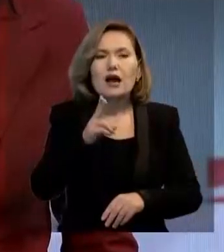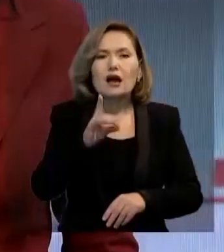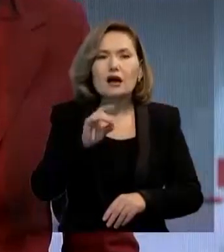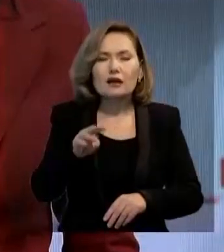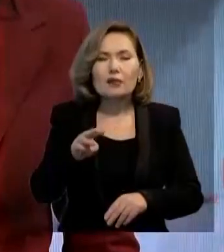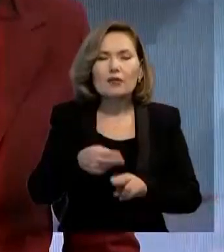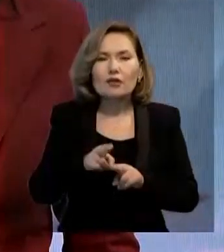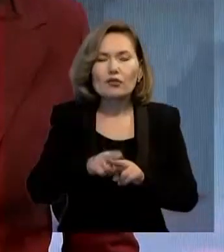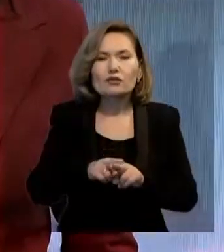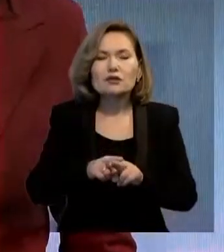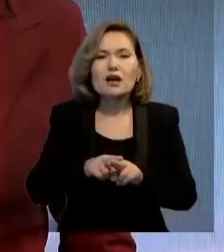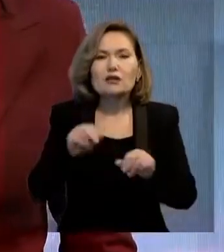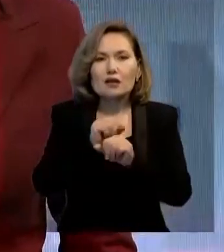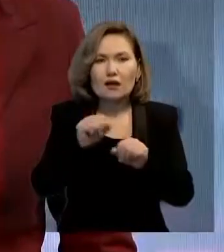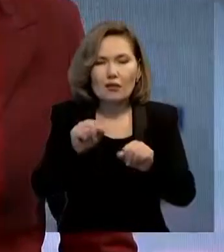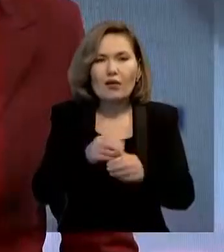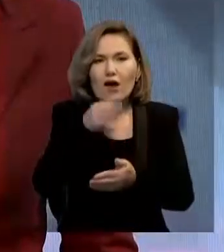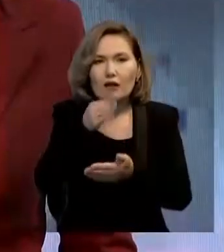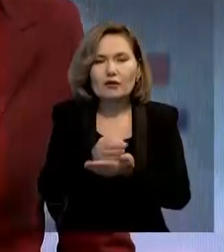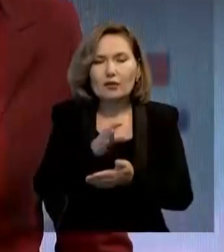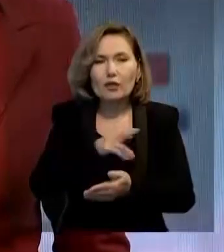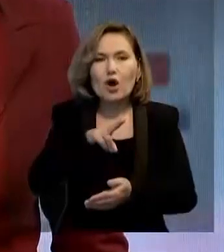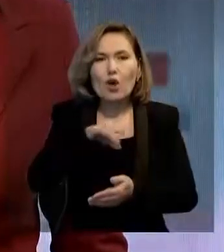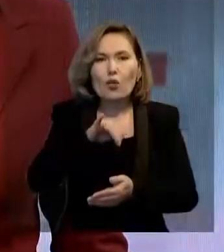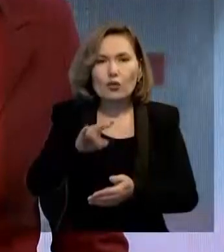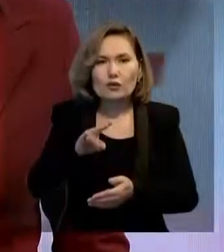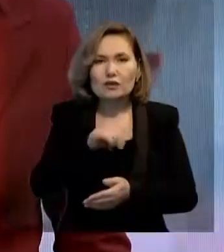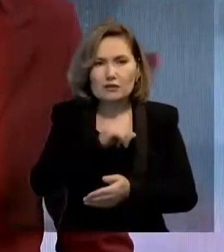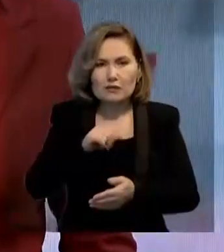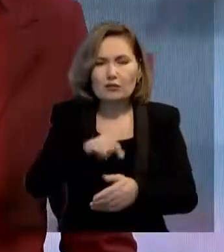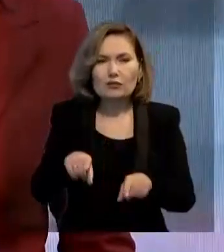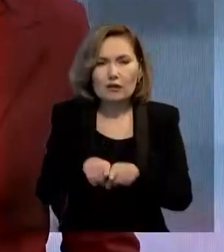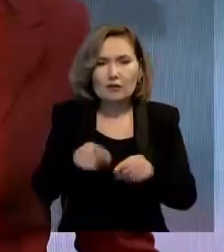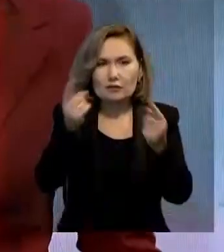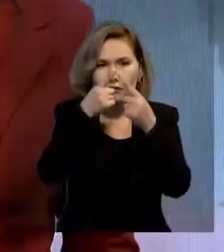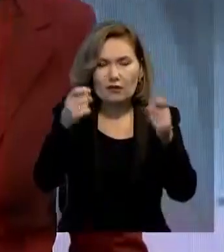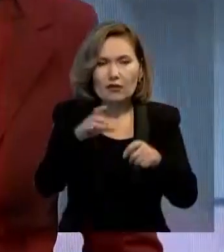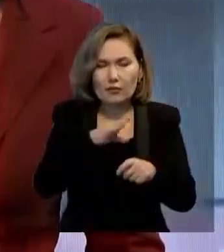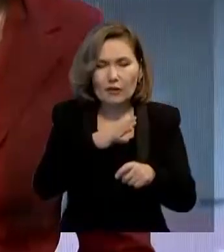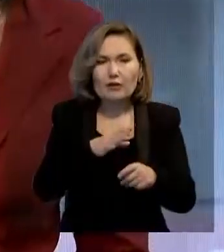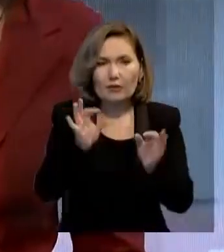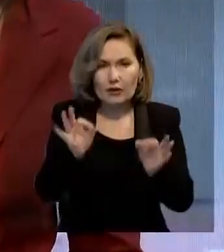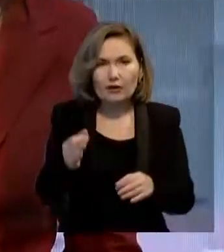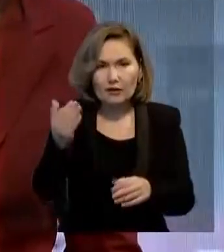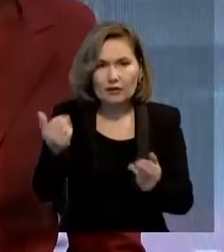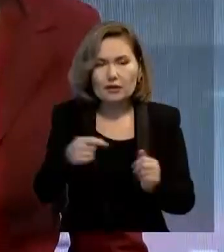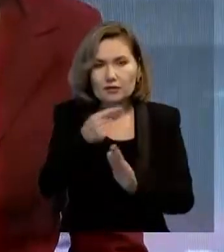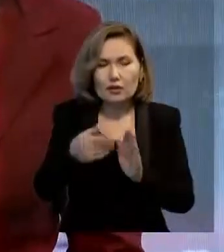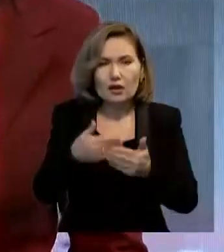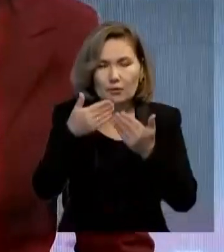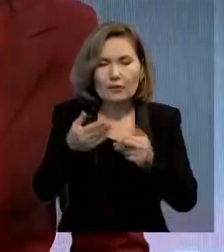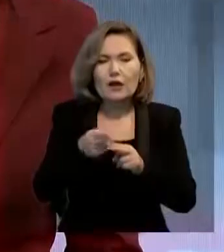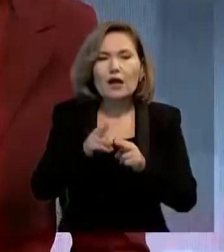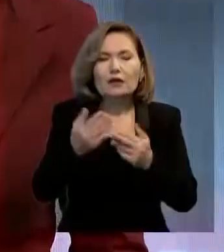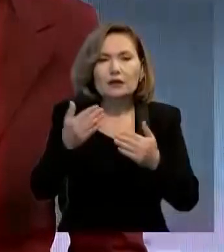айтады. Путиннің өзі де мұны растап отыр. Жалпы өзіңде қандай ақпарат бар басқа? Иә, азамат, дұрыс айтасыз. Сарапшылар осындай пікір